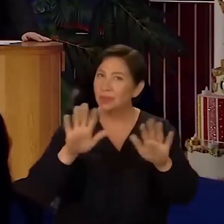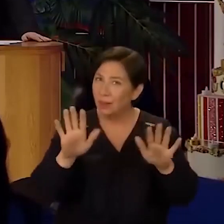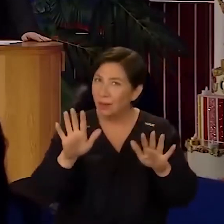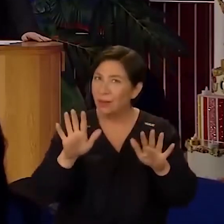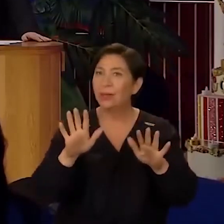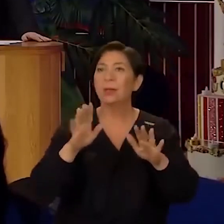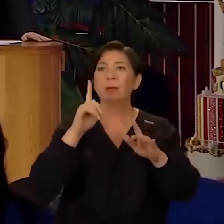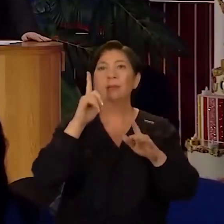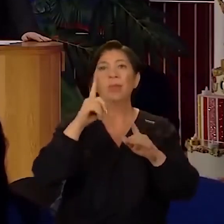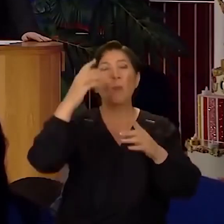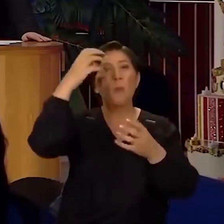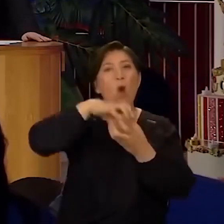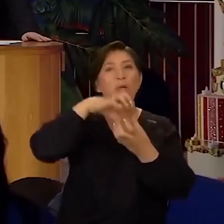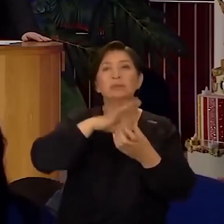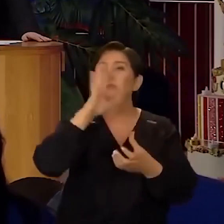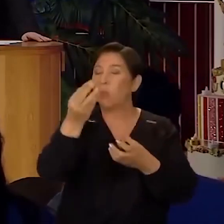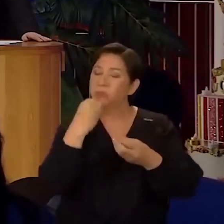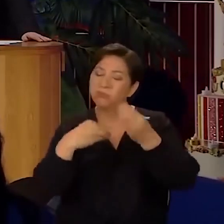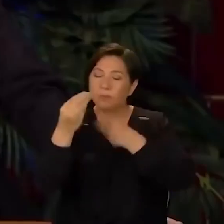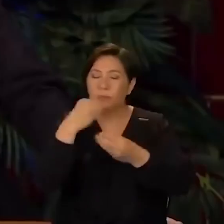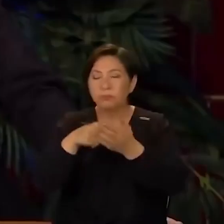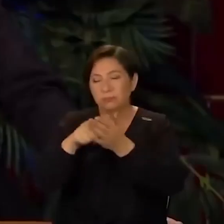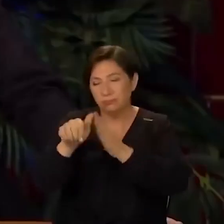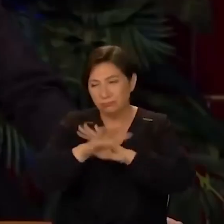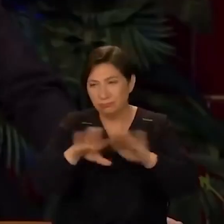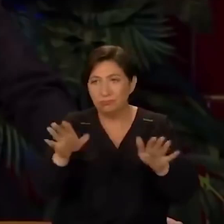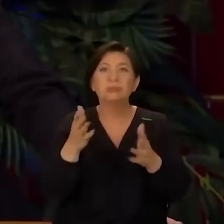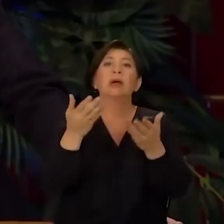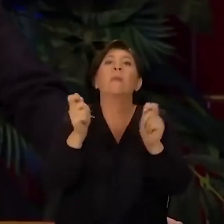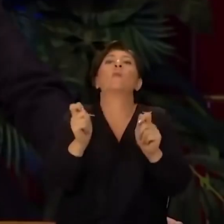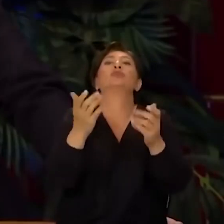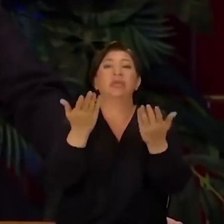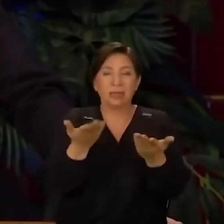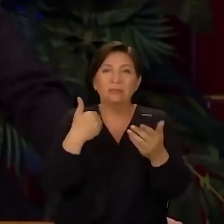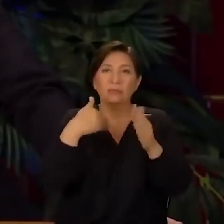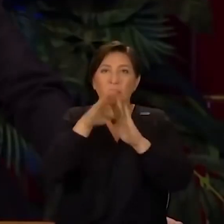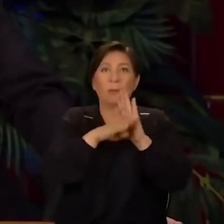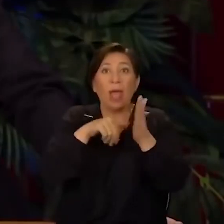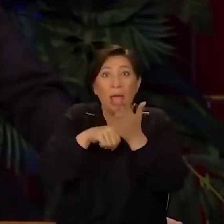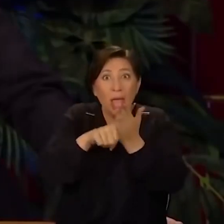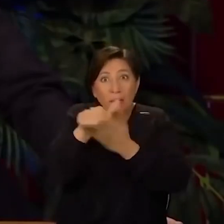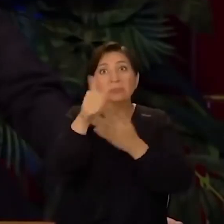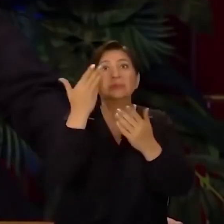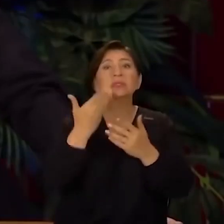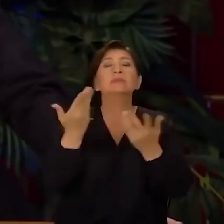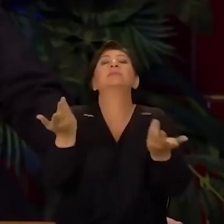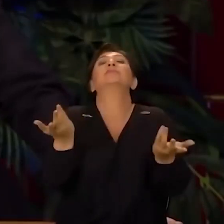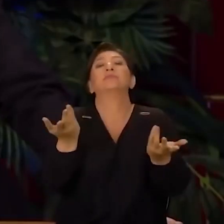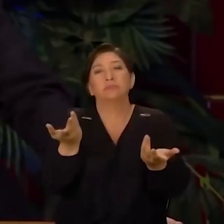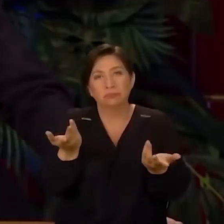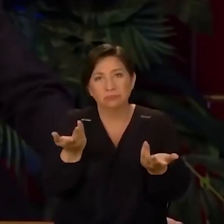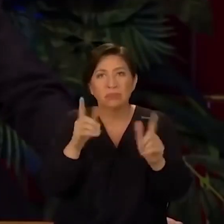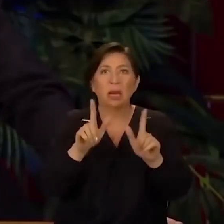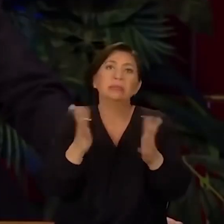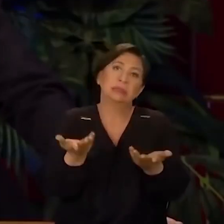gerekmiyor bir böğürcü'ye gidip bütün Burger ları nasıl yemiyorsan bizim programımız ında başından sonuna kadar